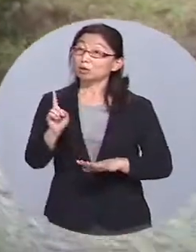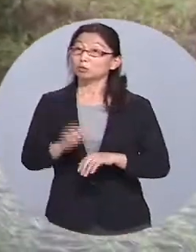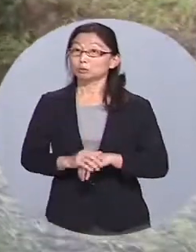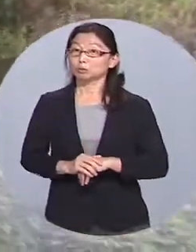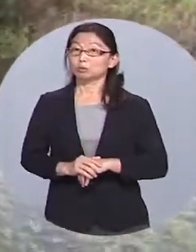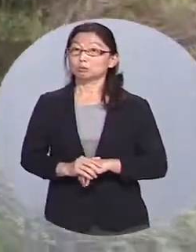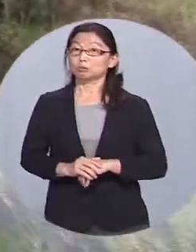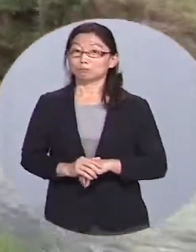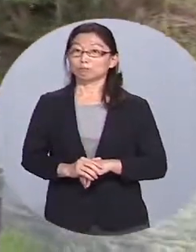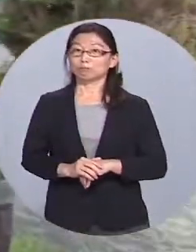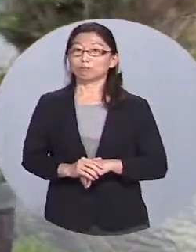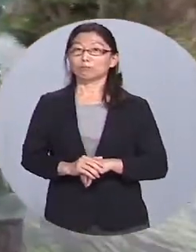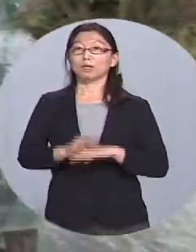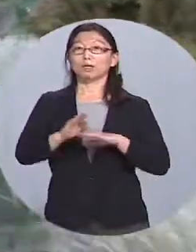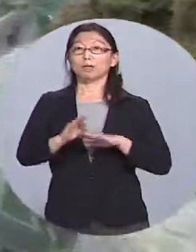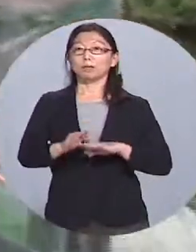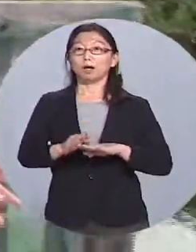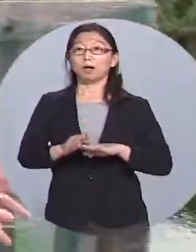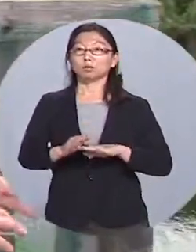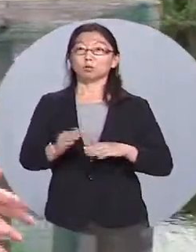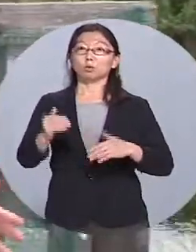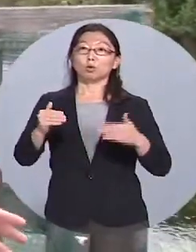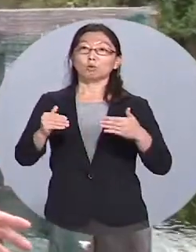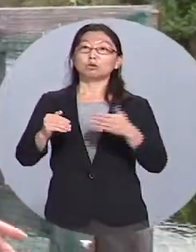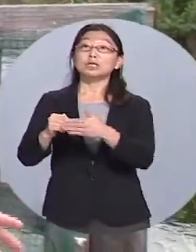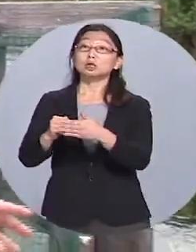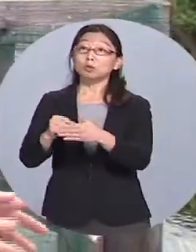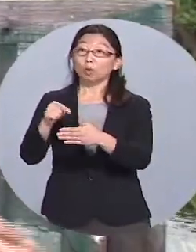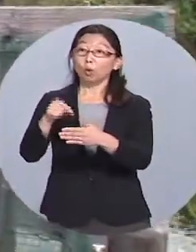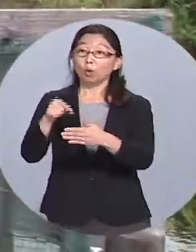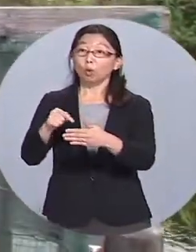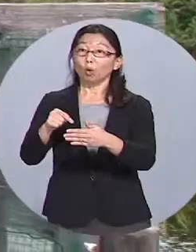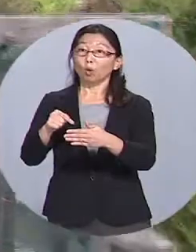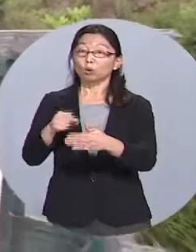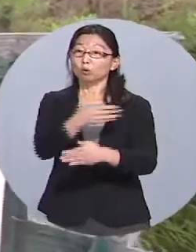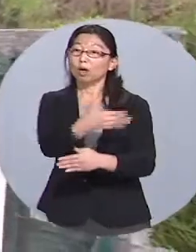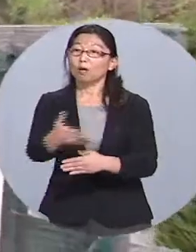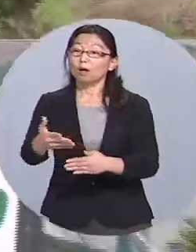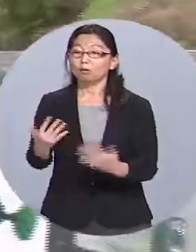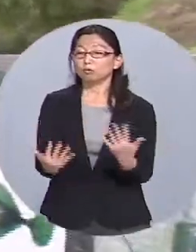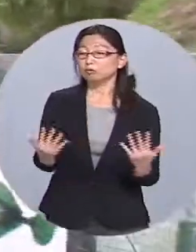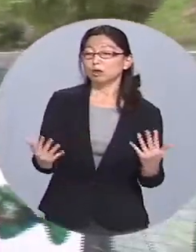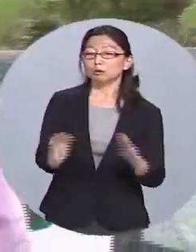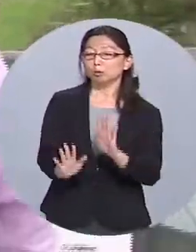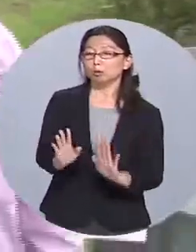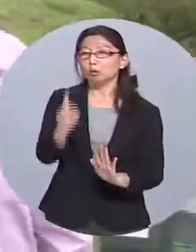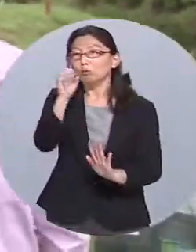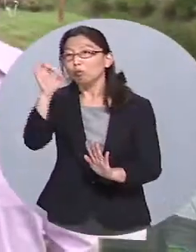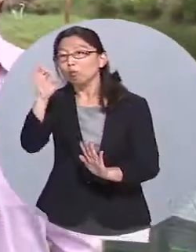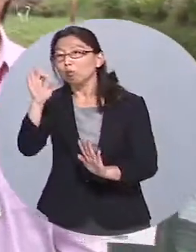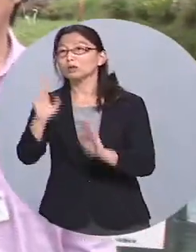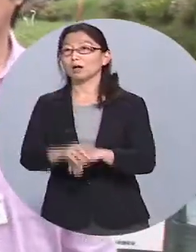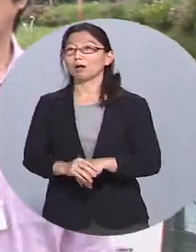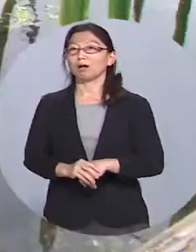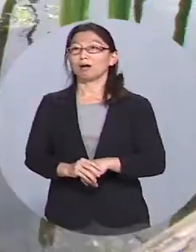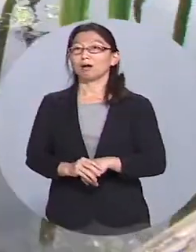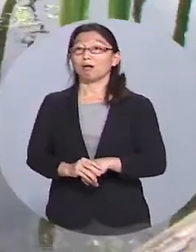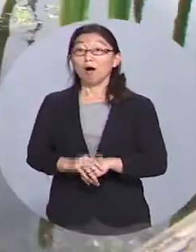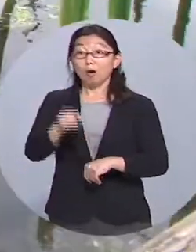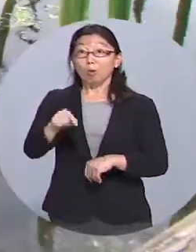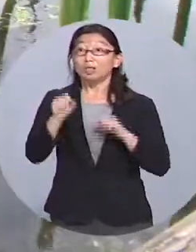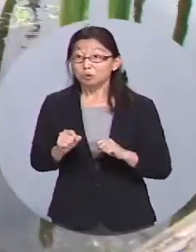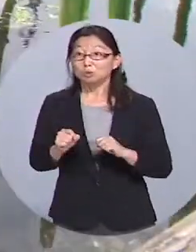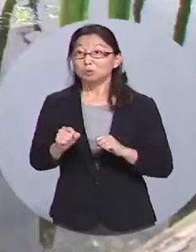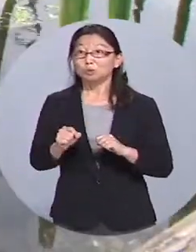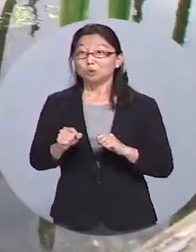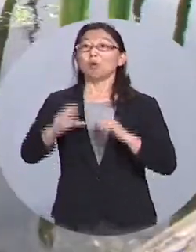るんですか。 今ね、 はい、 武蔵富美男の住んでるちょっと水草の様子を見に来たんです。あ、 ってことはやっぱりここに、 もう